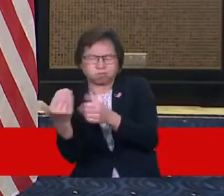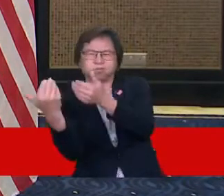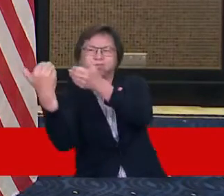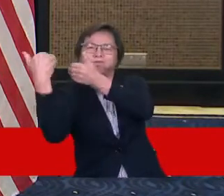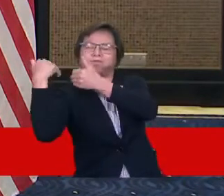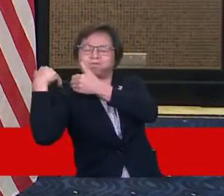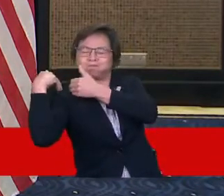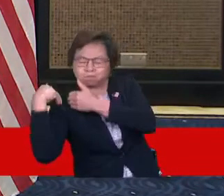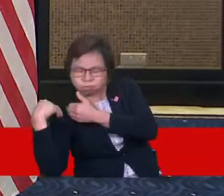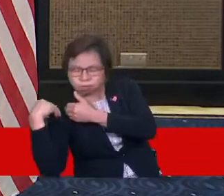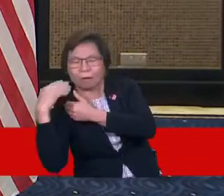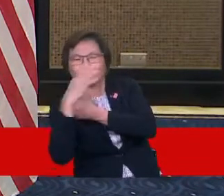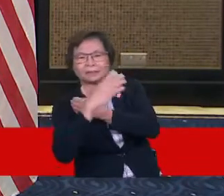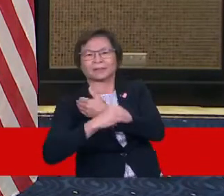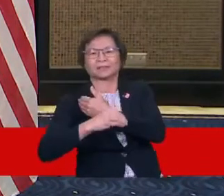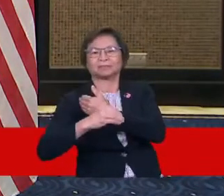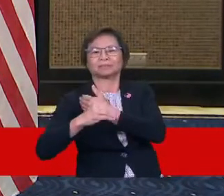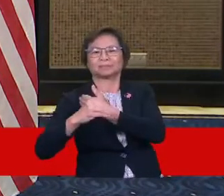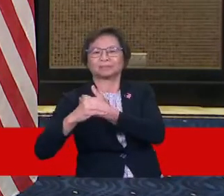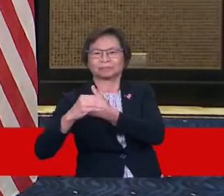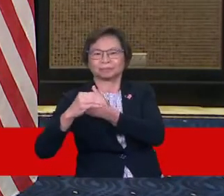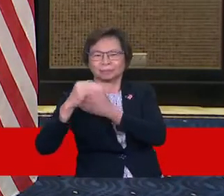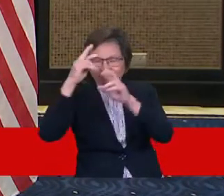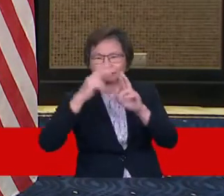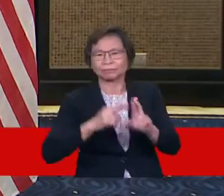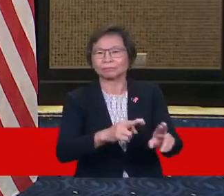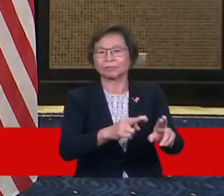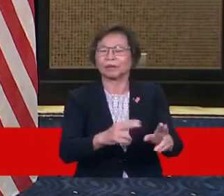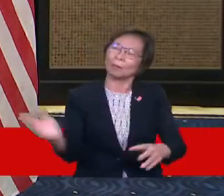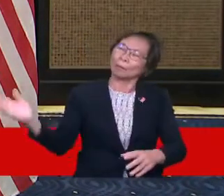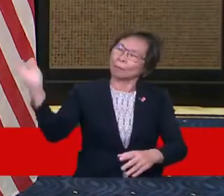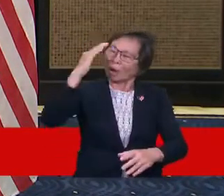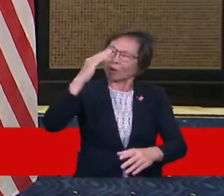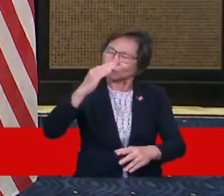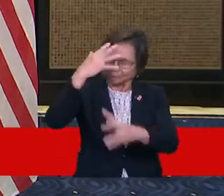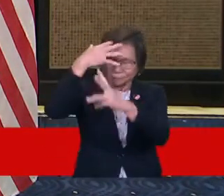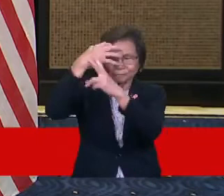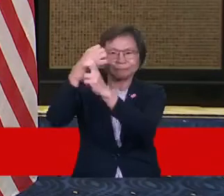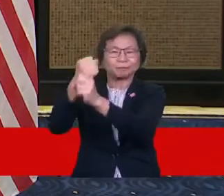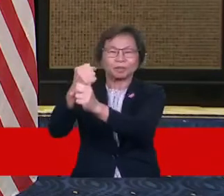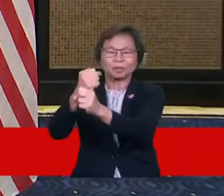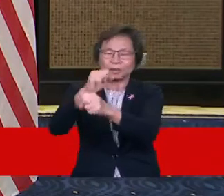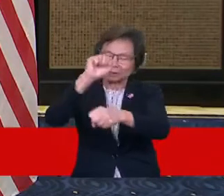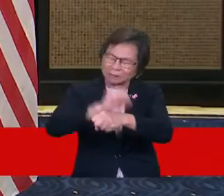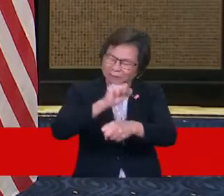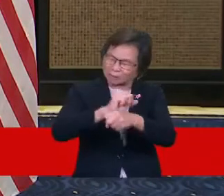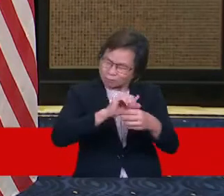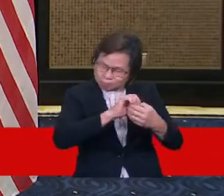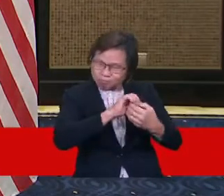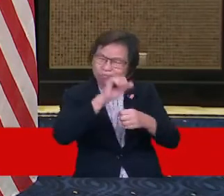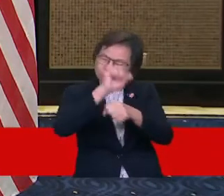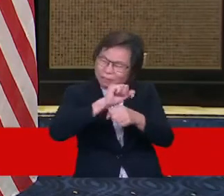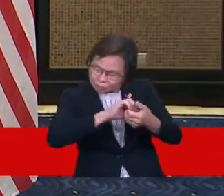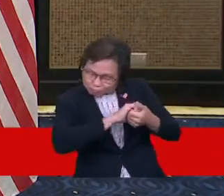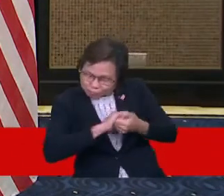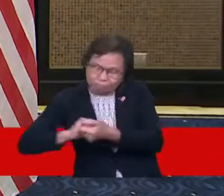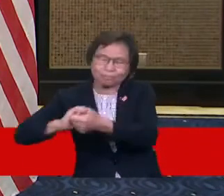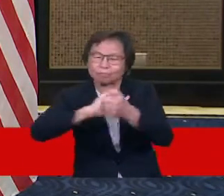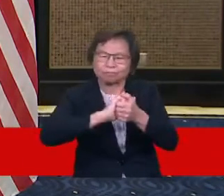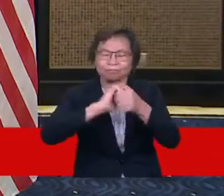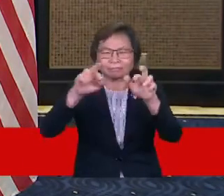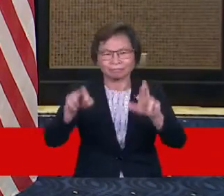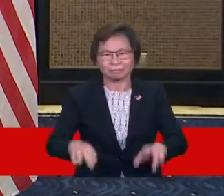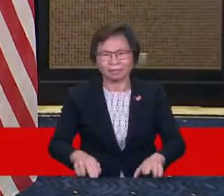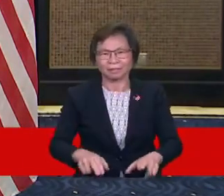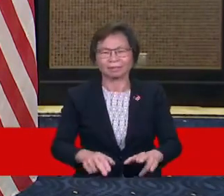dan beramalah Ayo membela tekad bekerja bersama rakyat